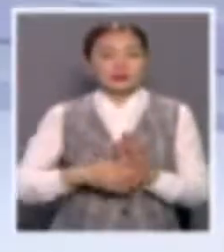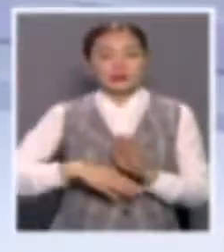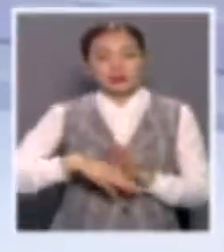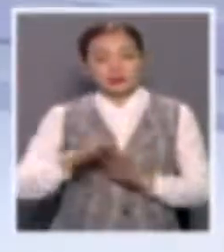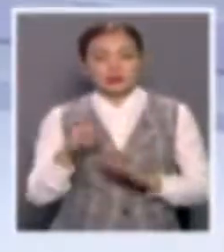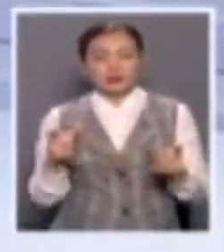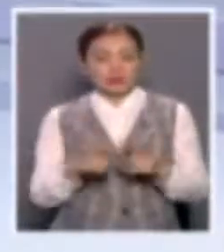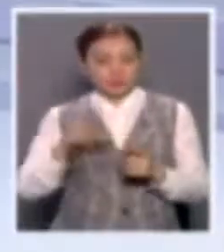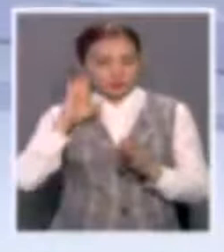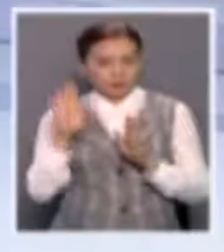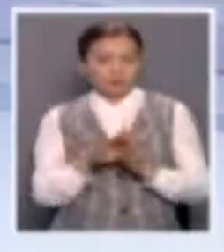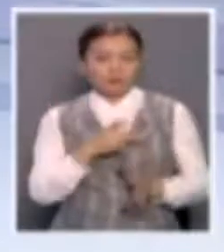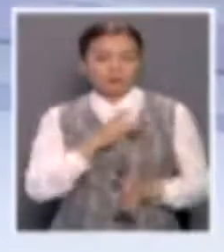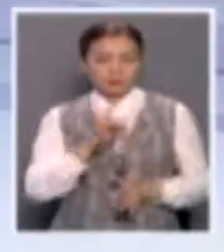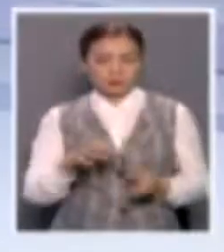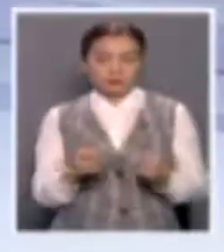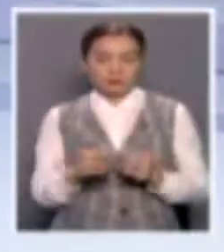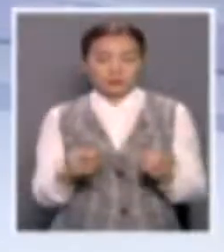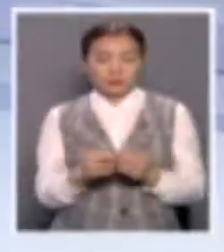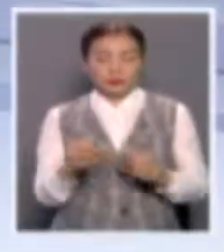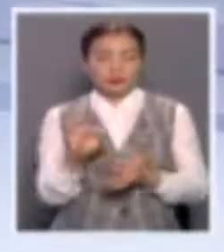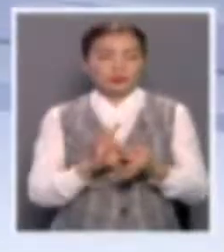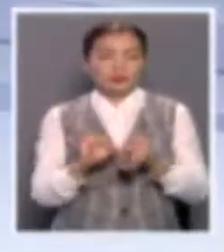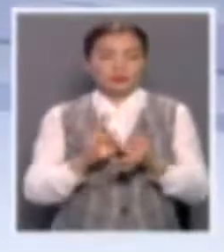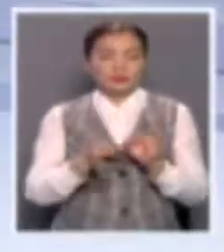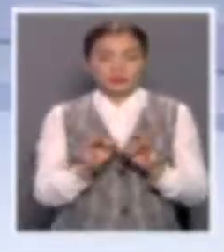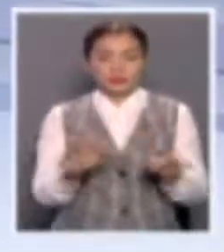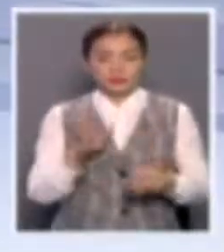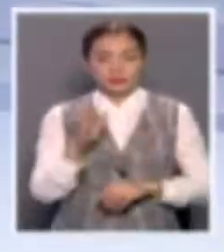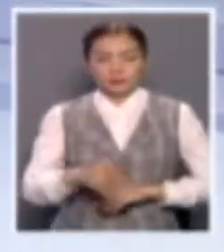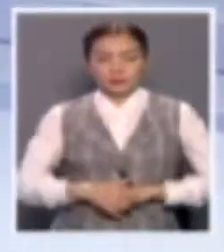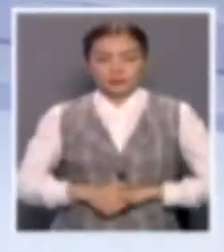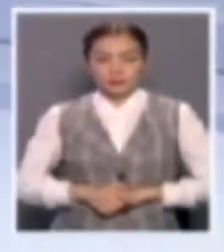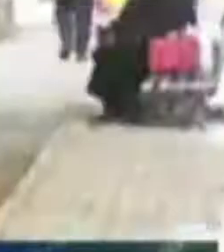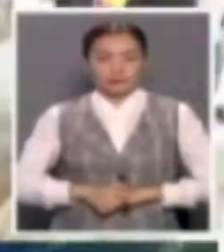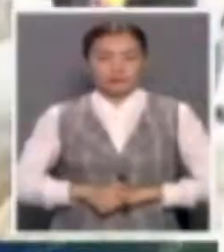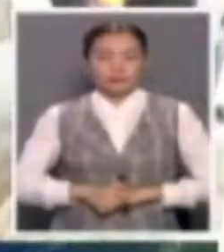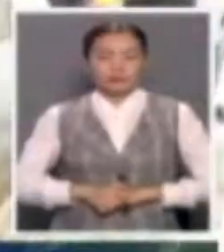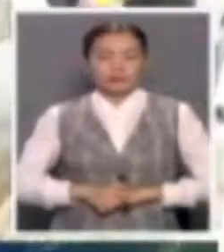карантин талаптары күшейе бермек. Жаңа өзгерістер туралы Қайраттың жұлдызы біліп келді.